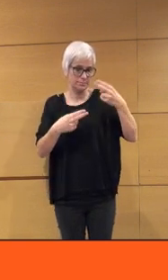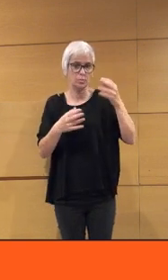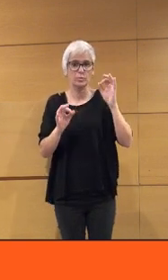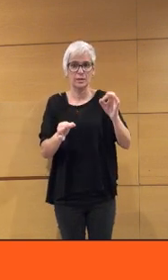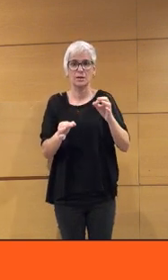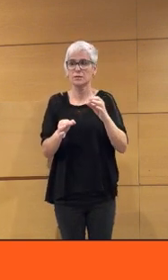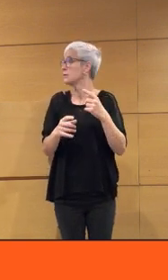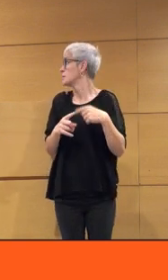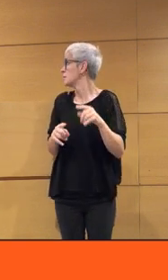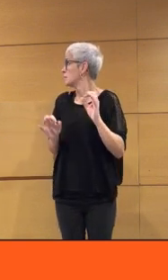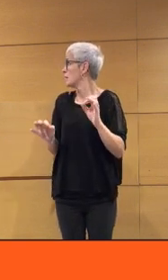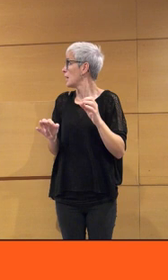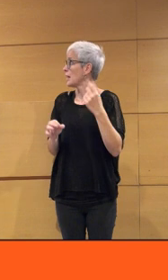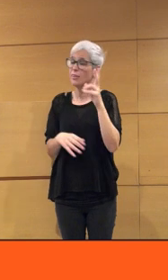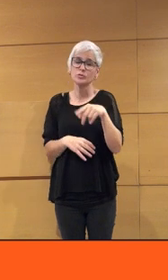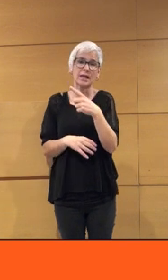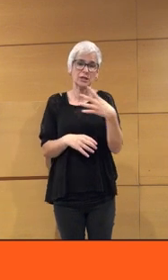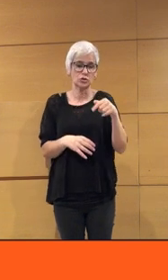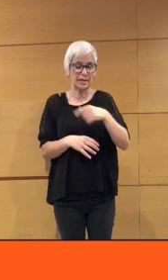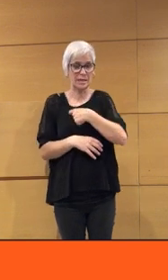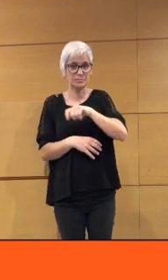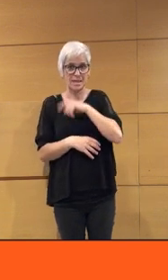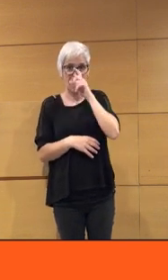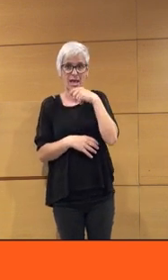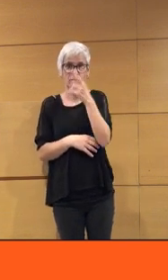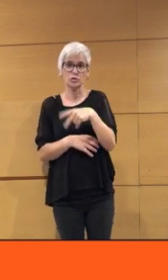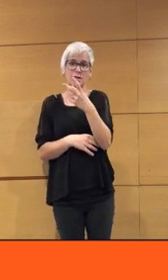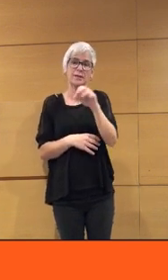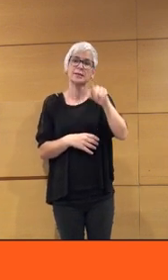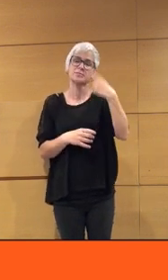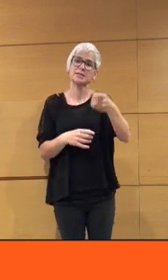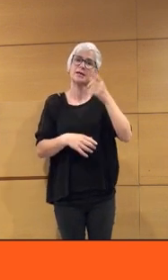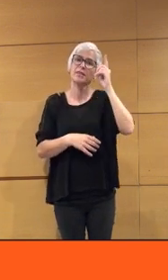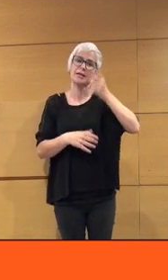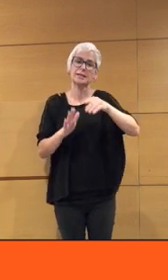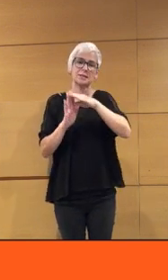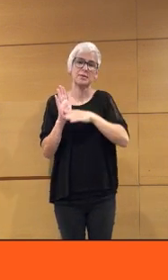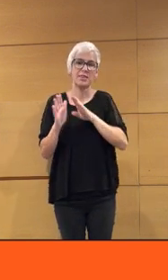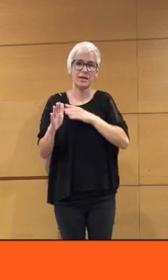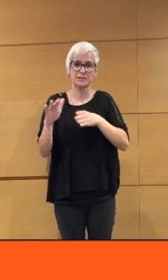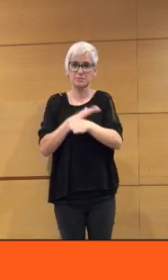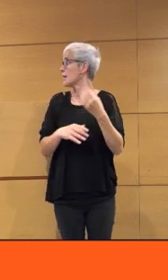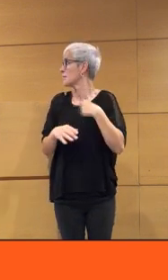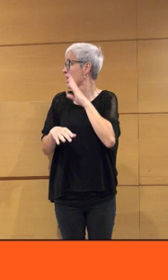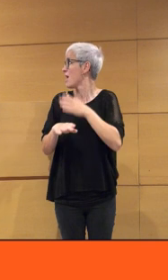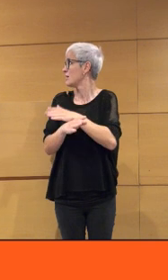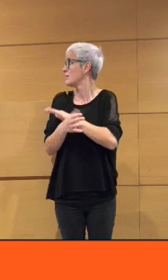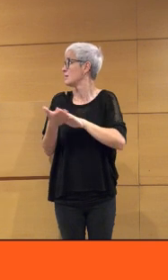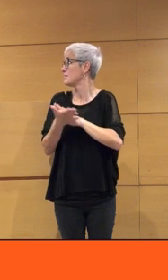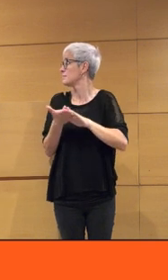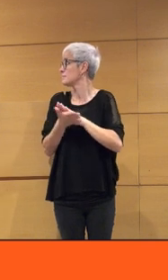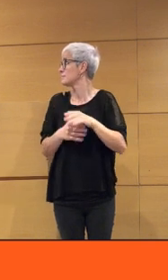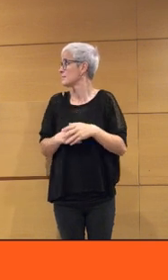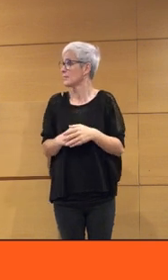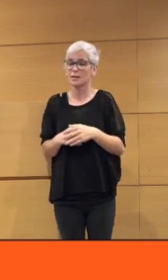2014, aquí a Espanya el 2020, la directiva d'accessibilitat web, que ja s'ha comentat, per tant aquí no